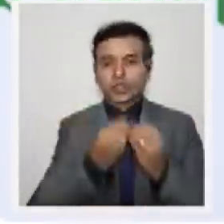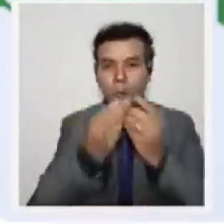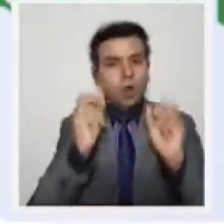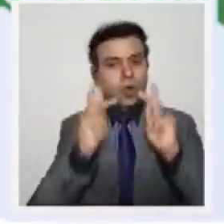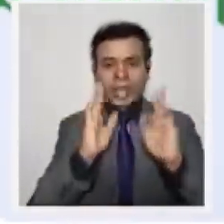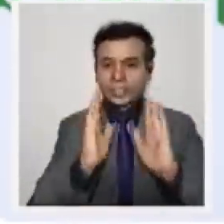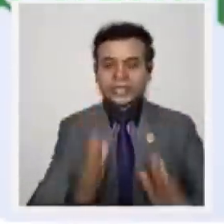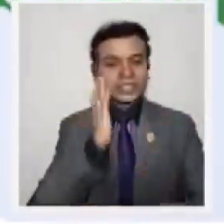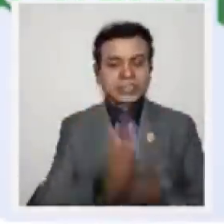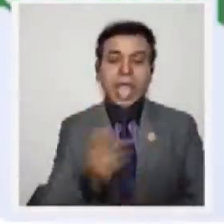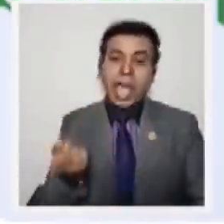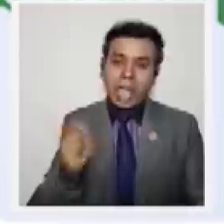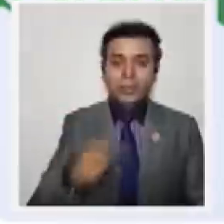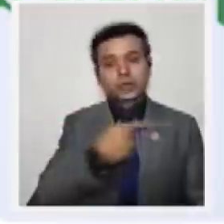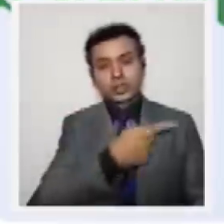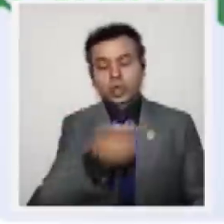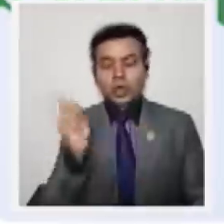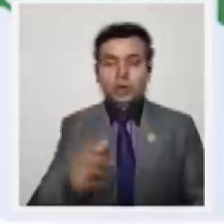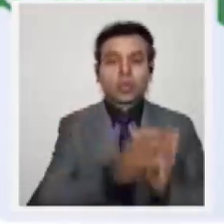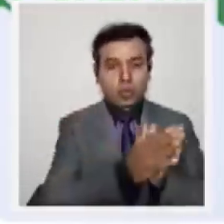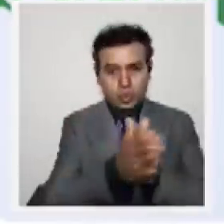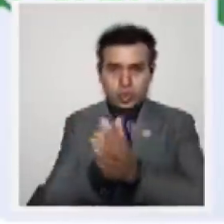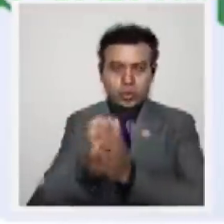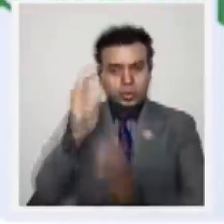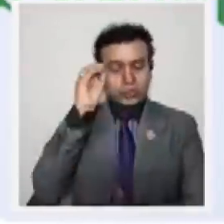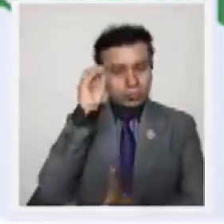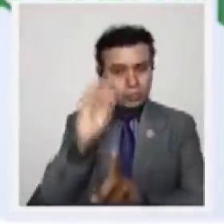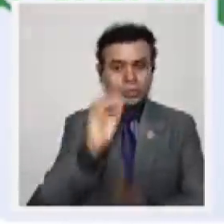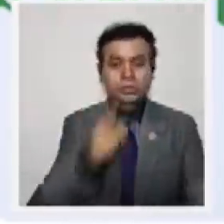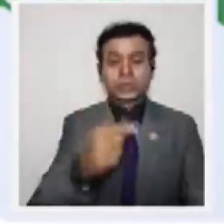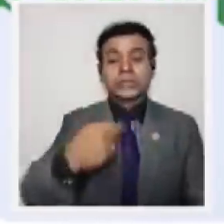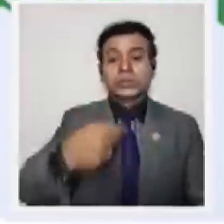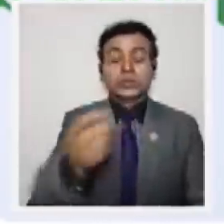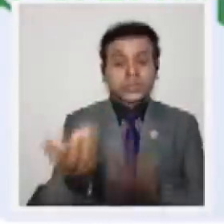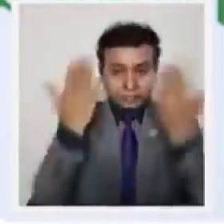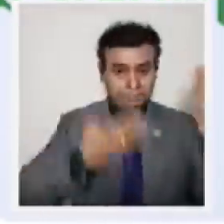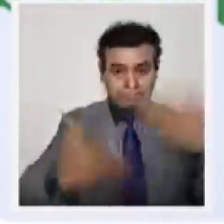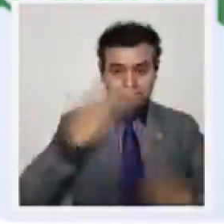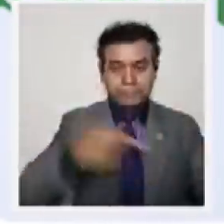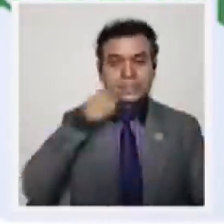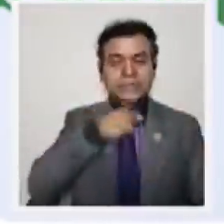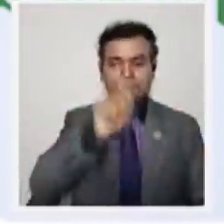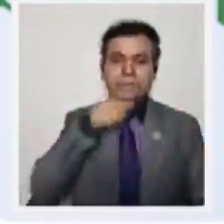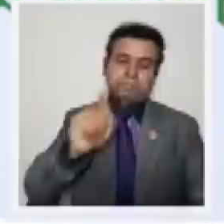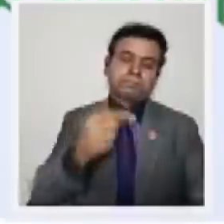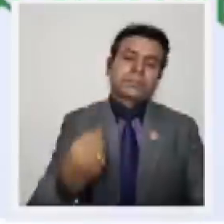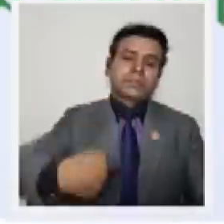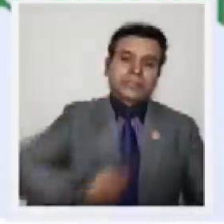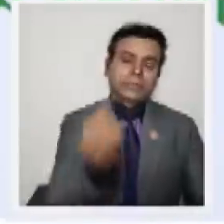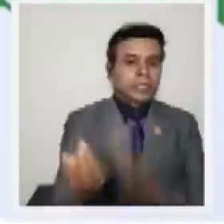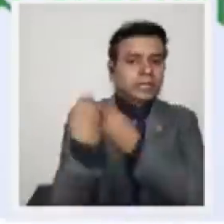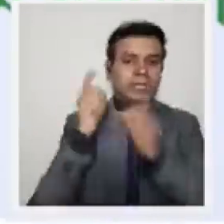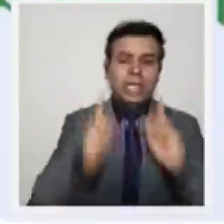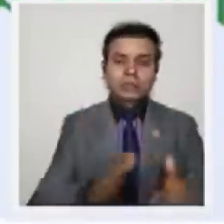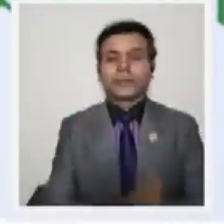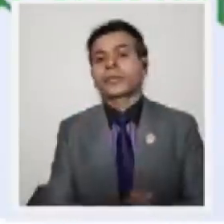রিপোর্ট 31 মে 2020 থেকে। এই ছিল আমাদের হাতে তথ্য, শেষ করব। তবে যাবার আগে প্রতিদিনের মতো আজকেও